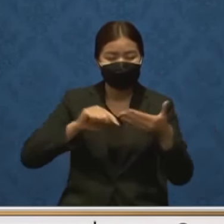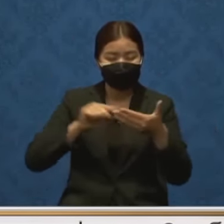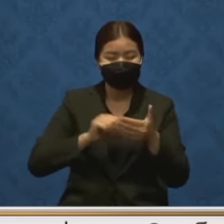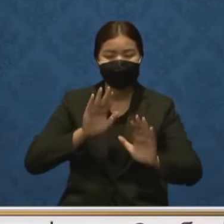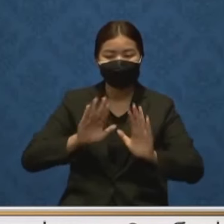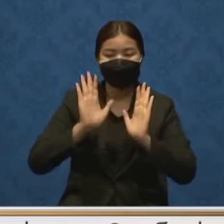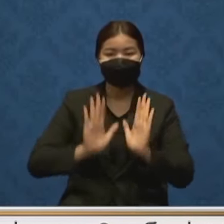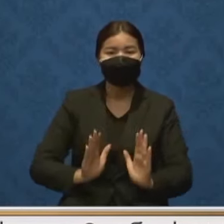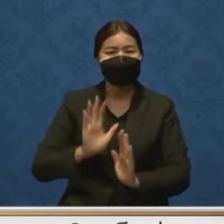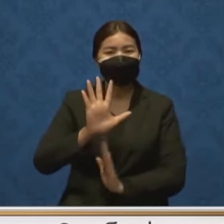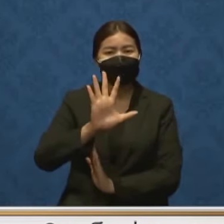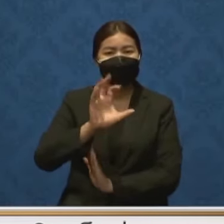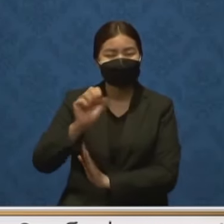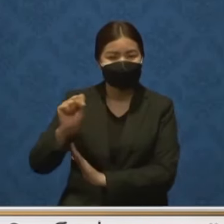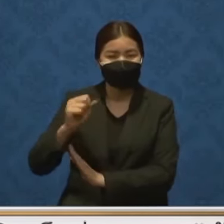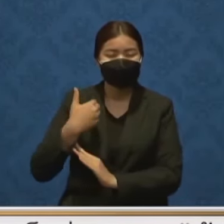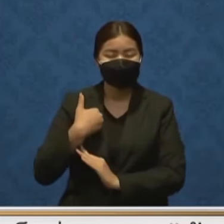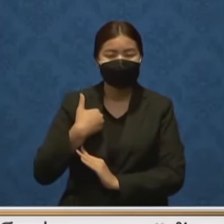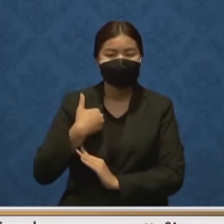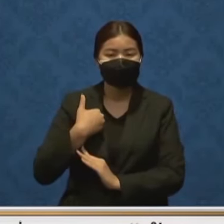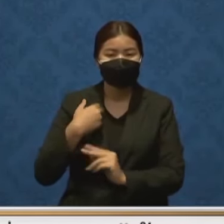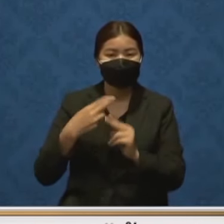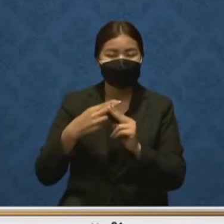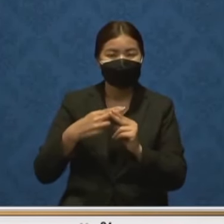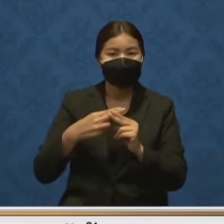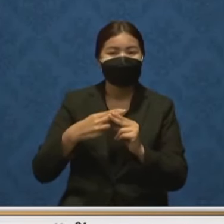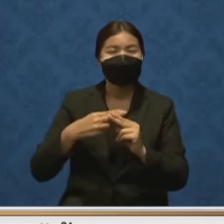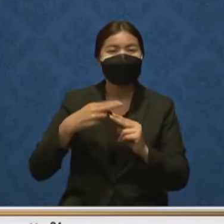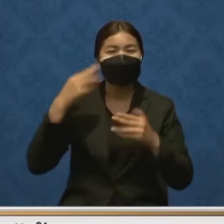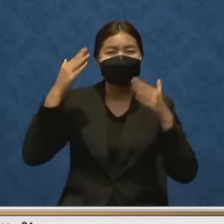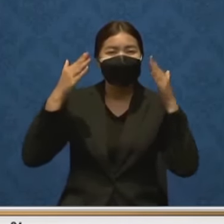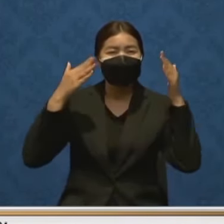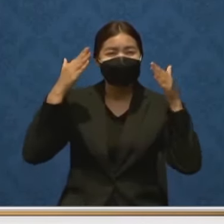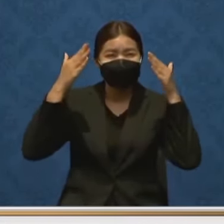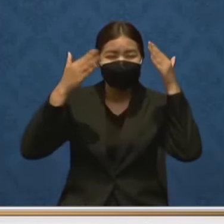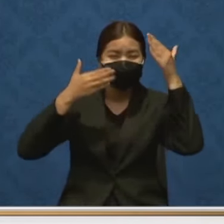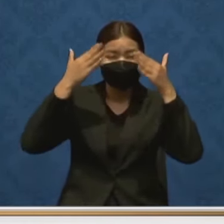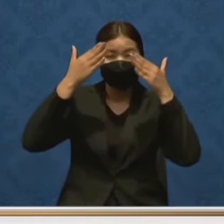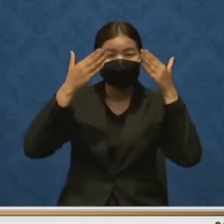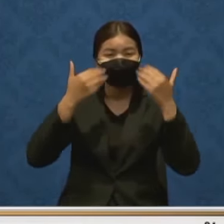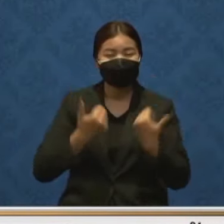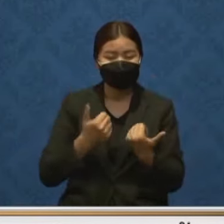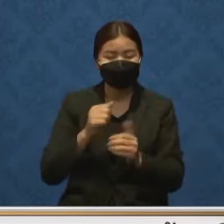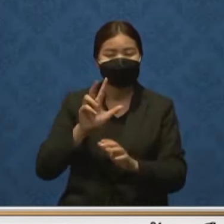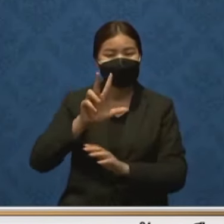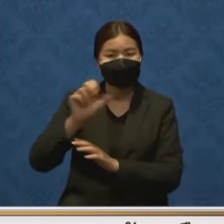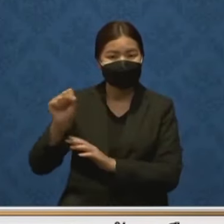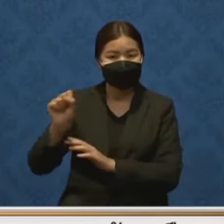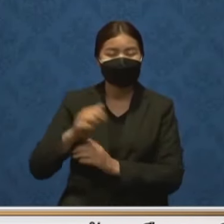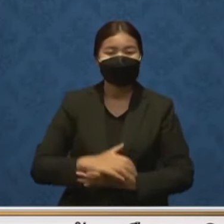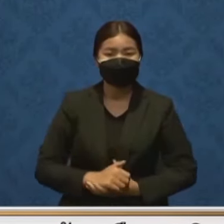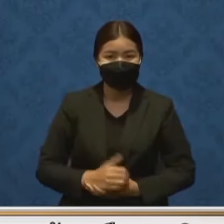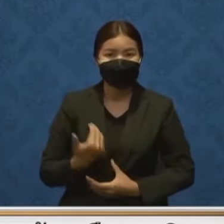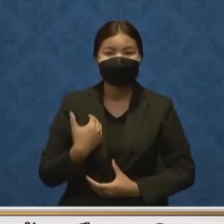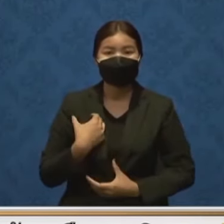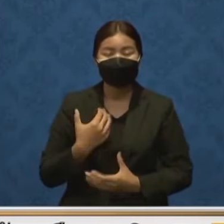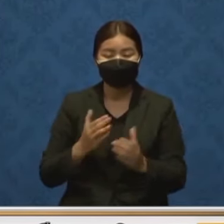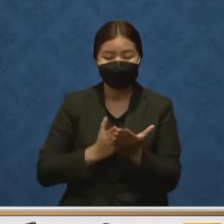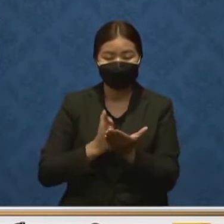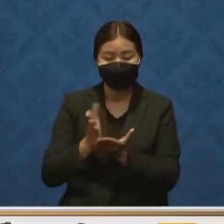ศรีลังกาก็มี 3แสนคนทั่วประเทศและมาเลเซีย 3แสนคนทั่วประเทศที่ฉันอยากให้กกต.นะคะสร้างนะคะ